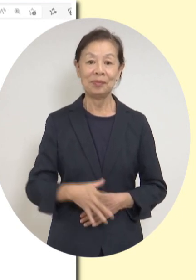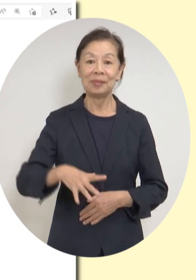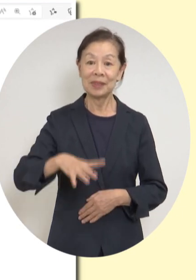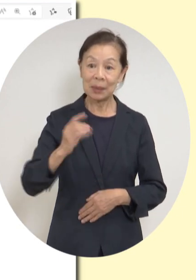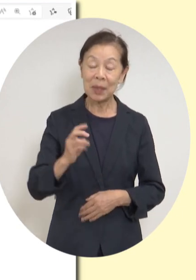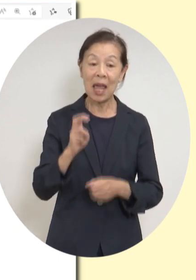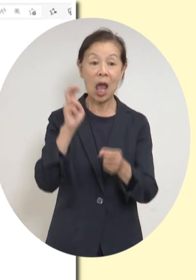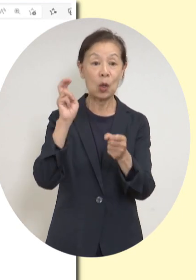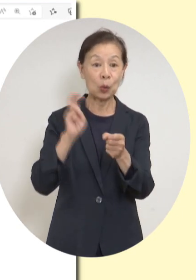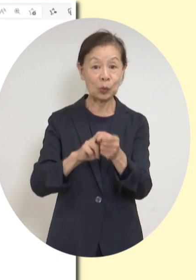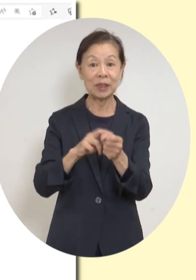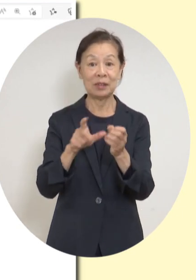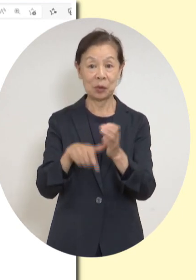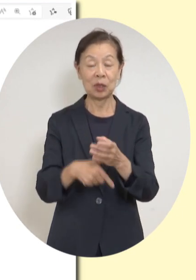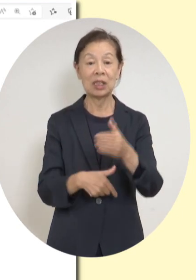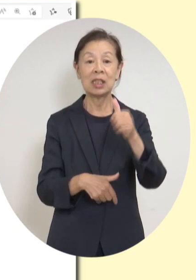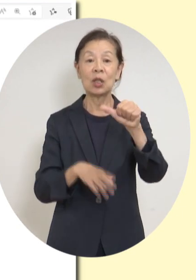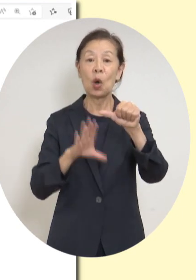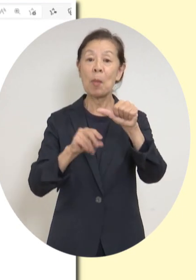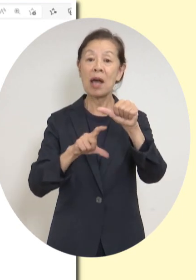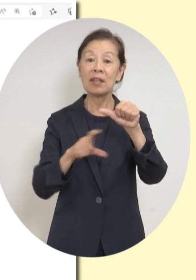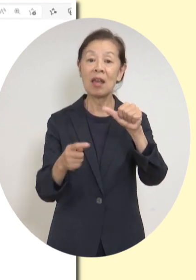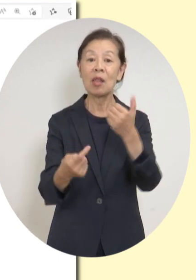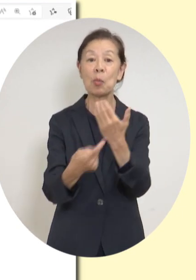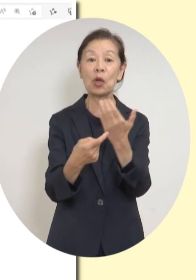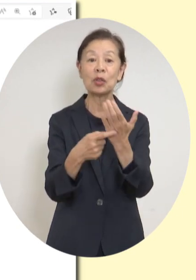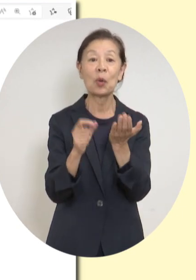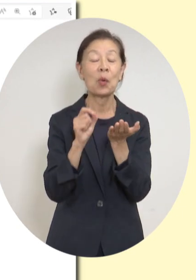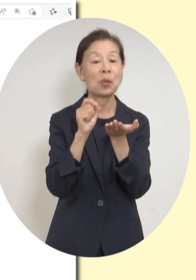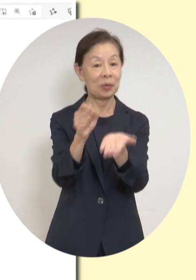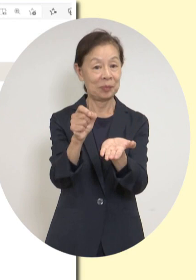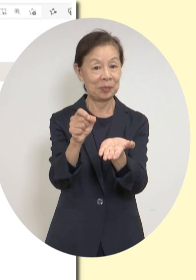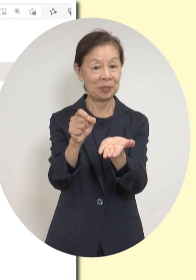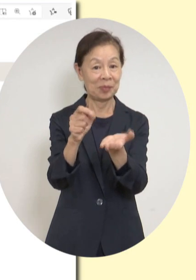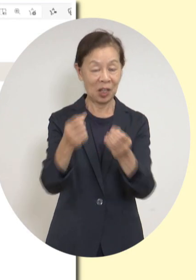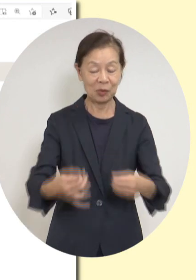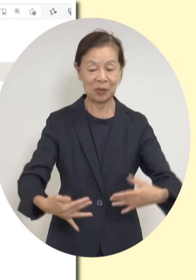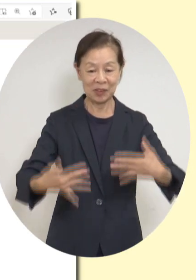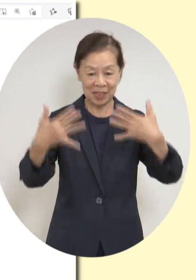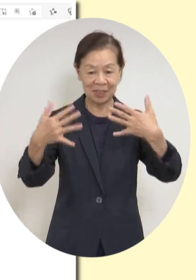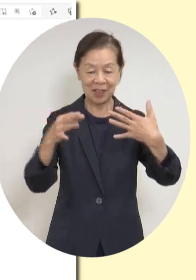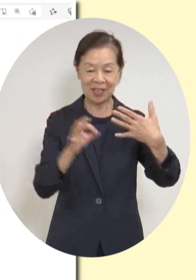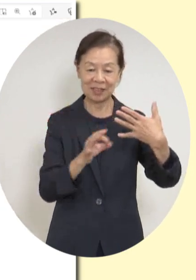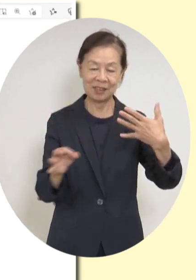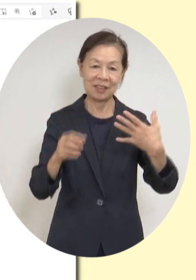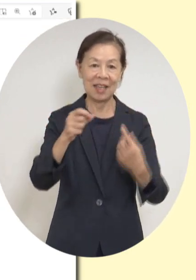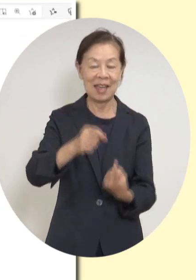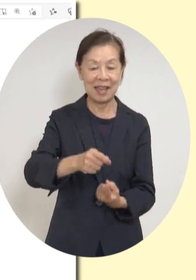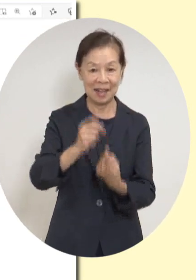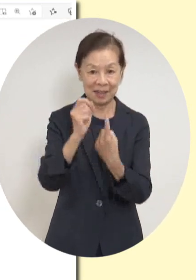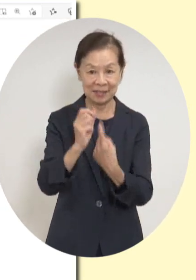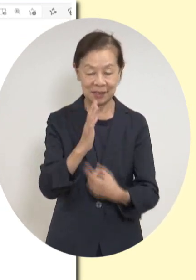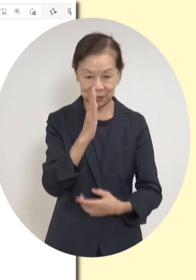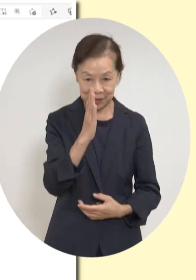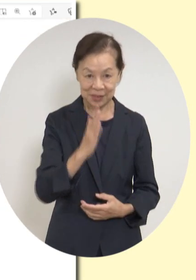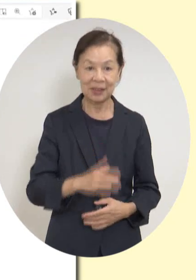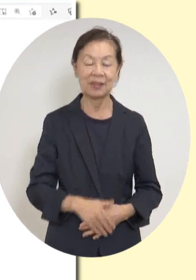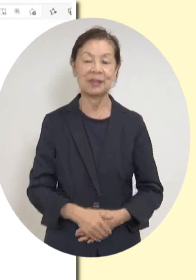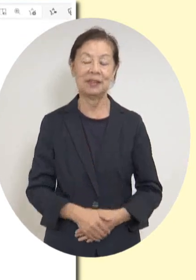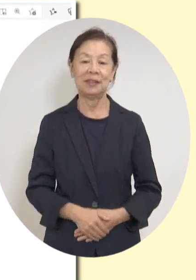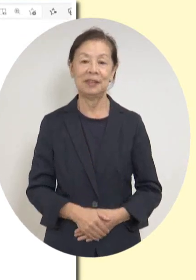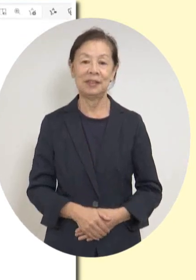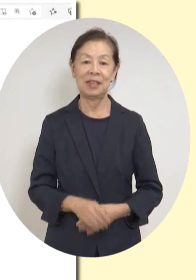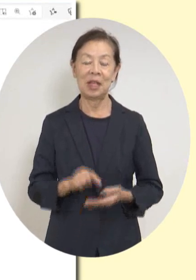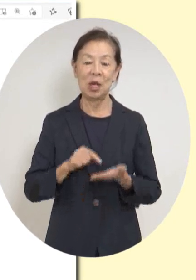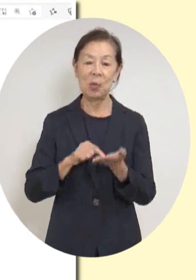イン時に5万円分のポイントが付与されますので、こちらのサイトから商品を選択してください。申